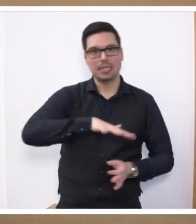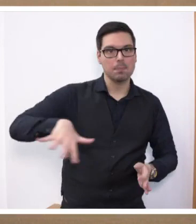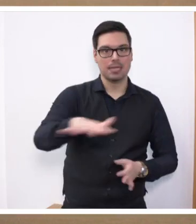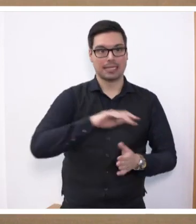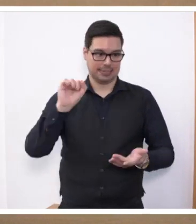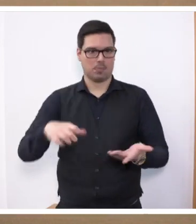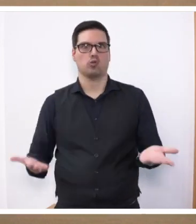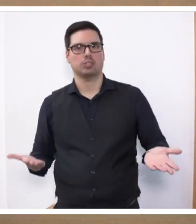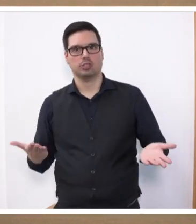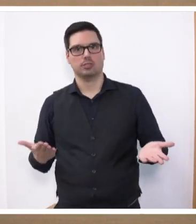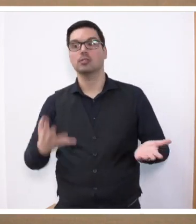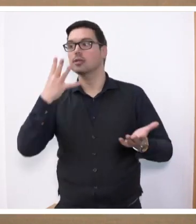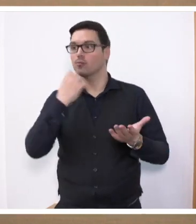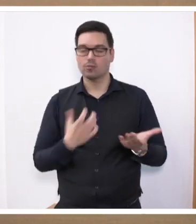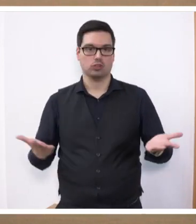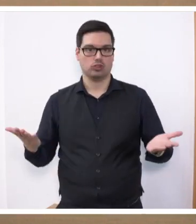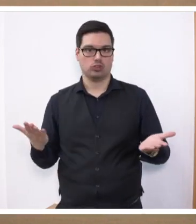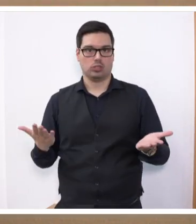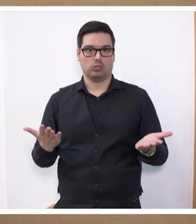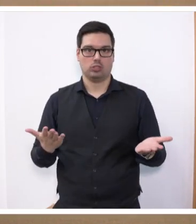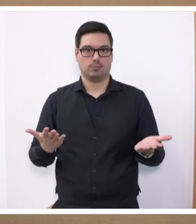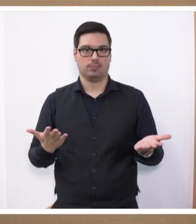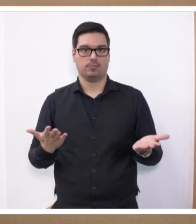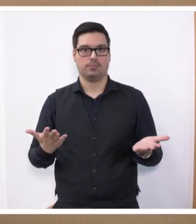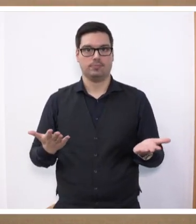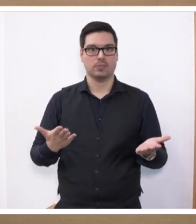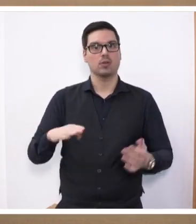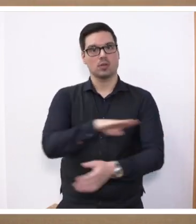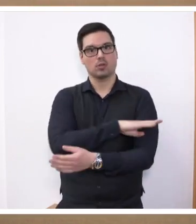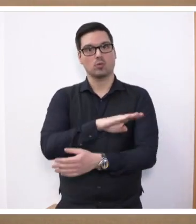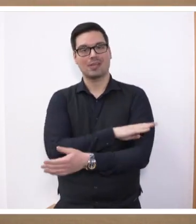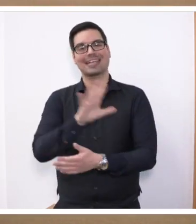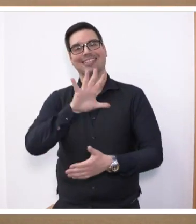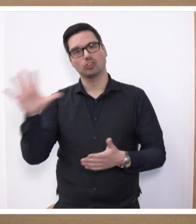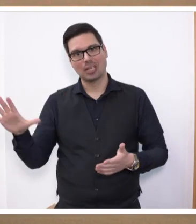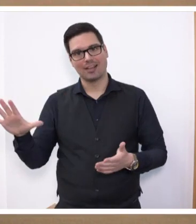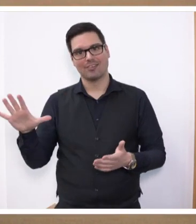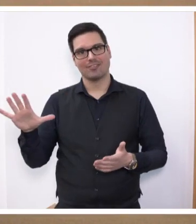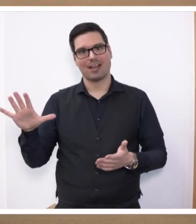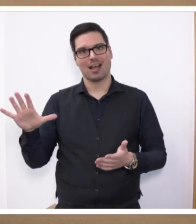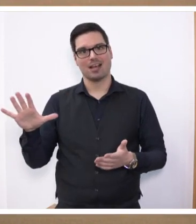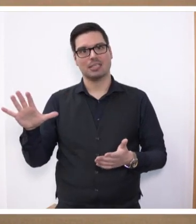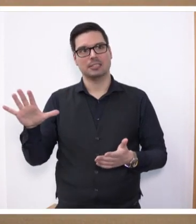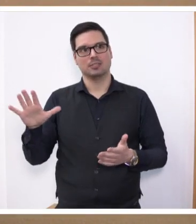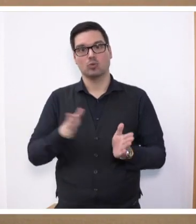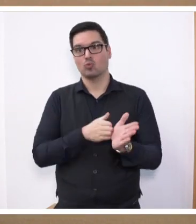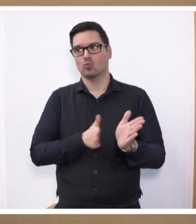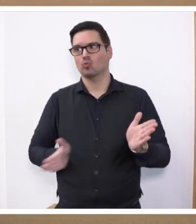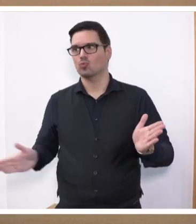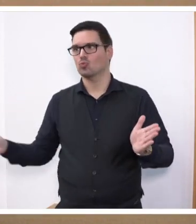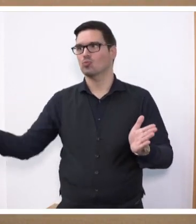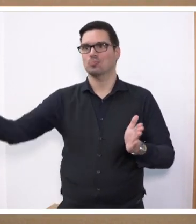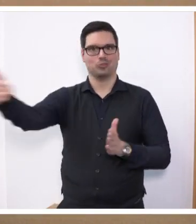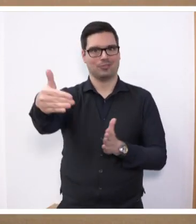gemacht. Und wir wollen, und das hat auch Kollege Schäfer dieses Mal nochmal umschifft, auch hier dass